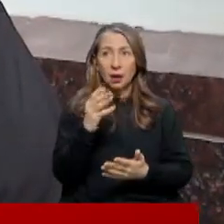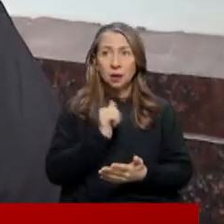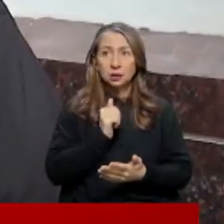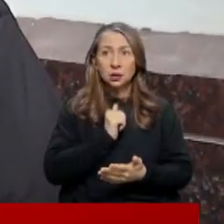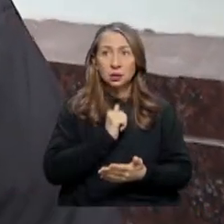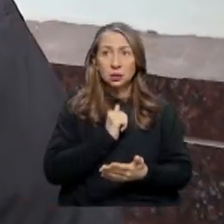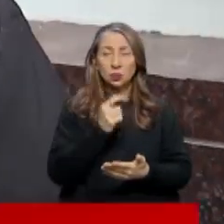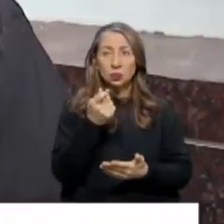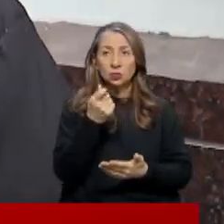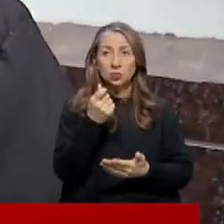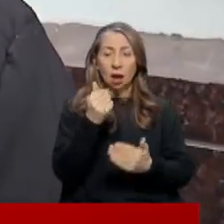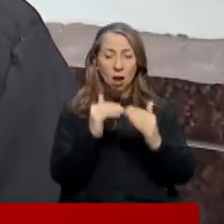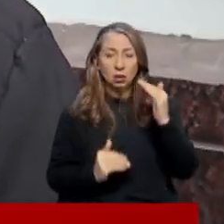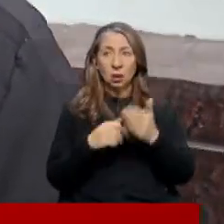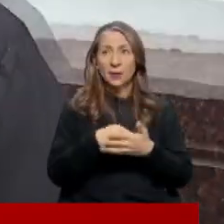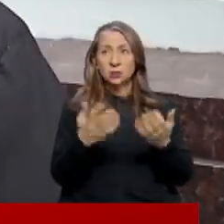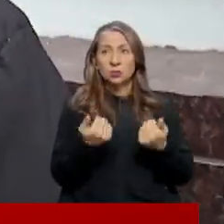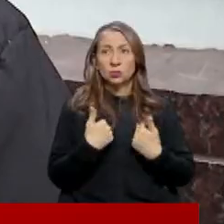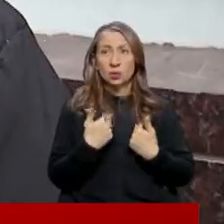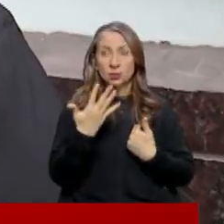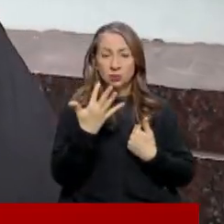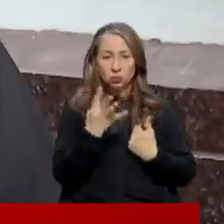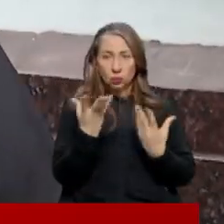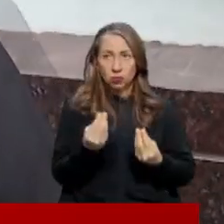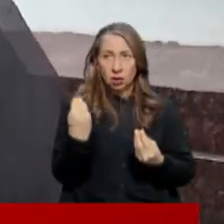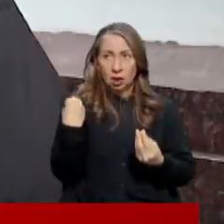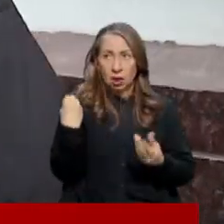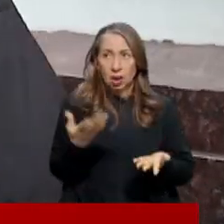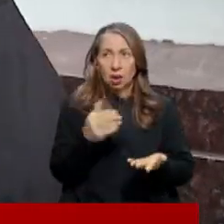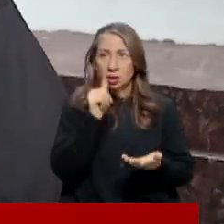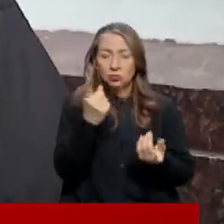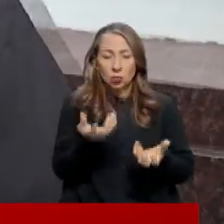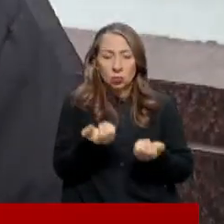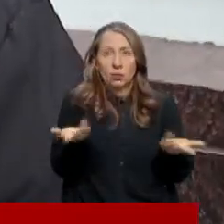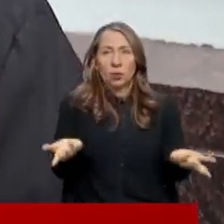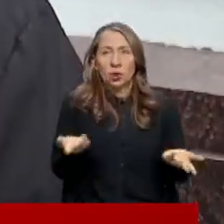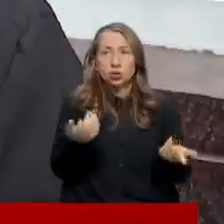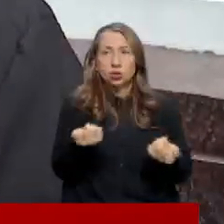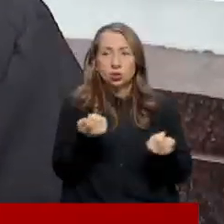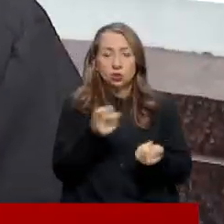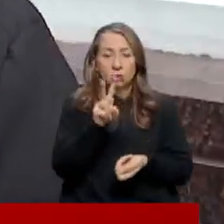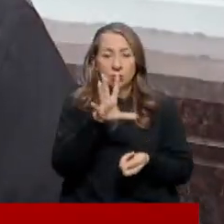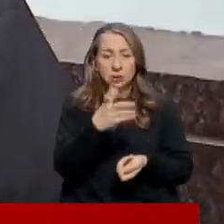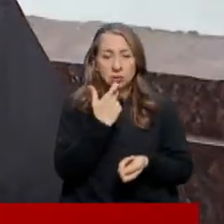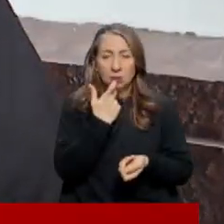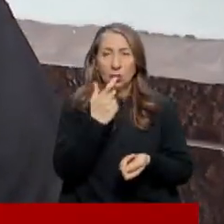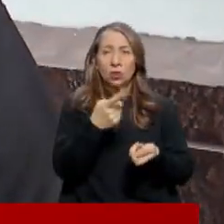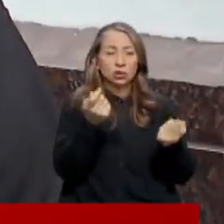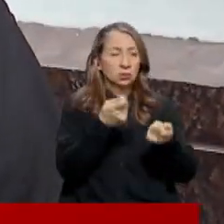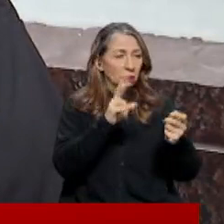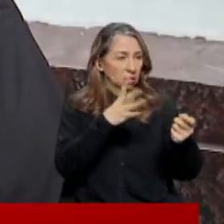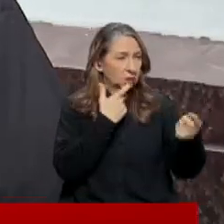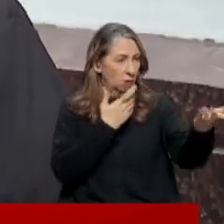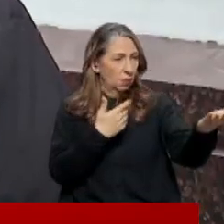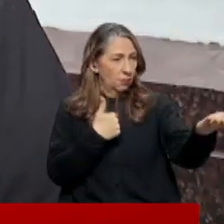Asgari ücretin yani altında alıyoruz yani. 5,5 oldu şu anda ama hiçbir şey kurtarmıyor ki. Çalışmışım 25 sene. O da çalışmış